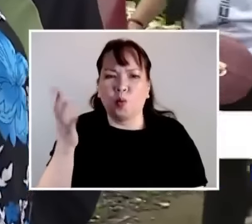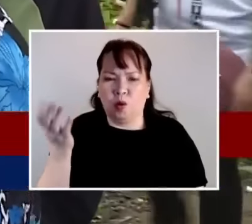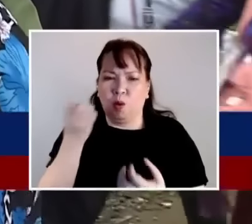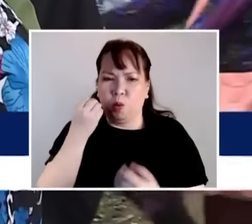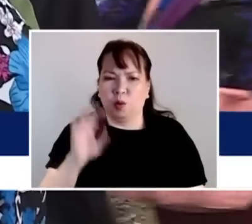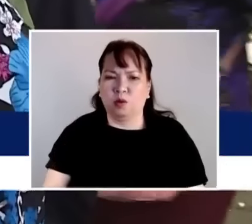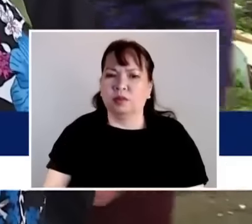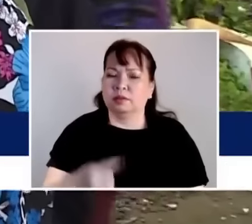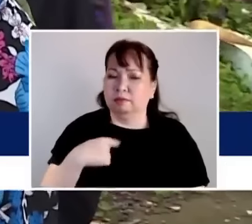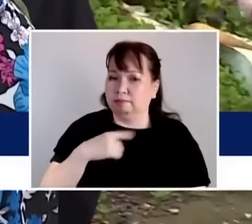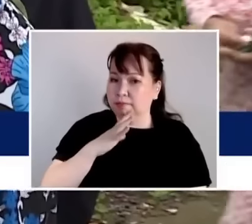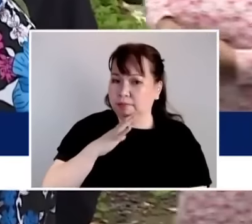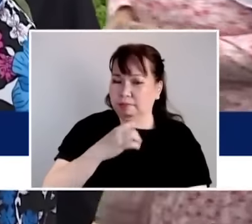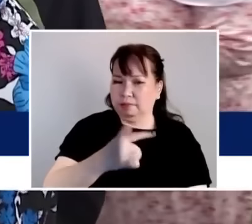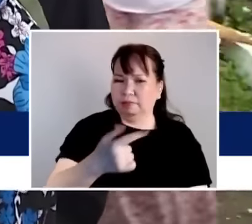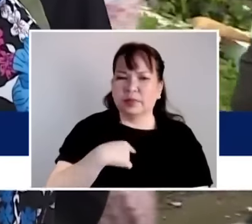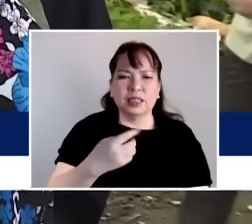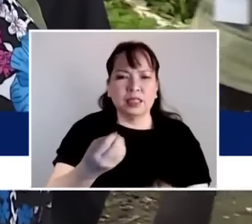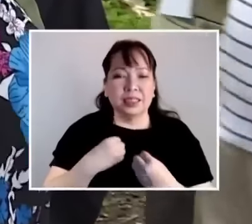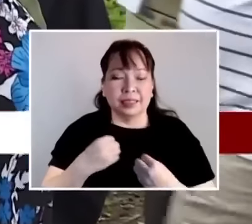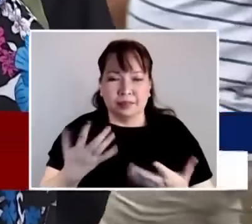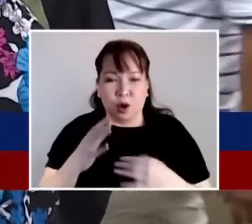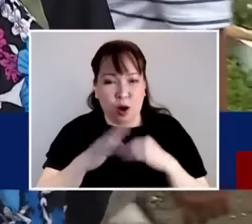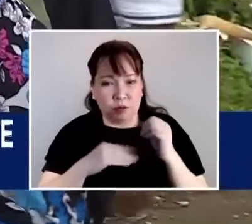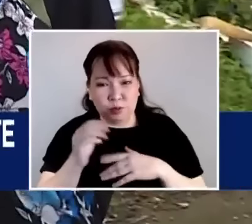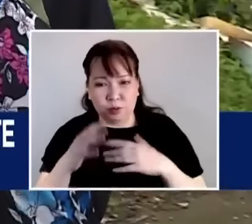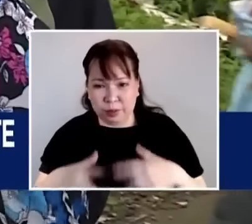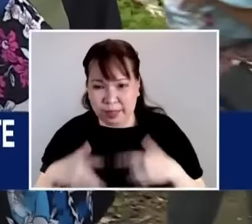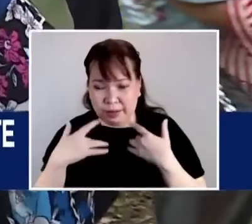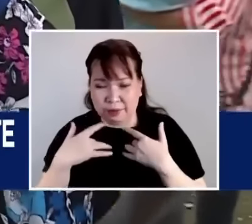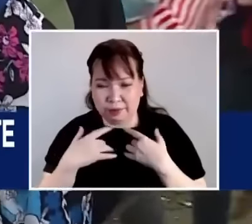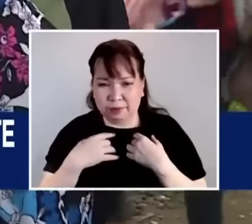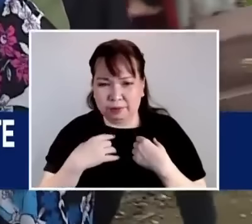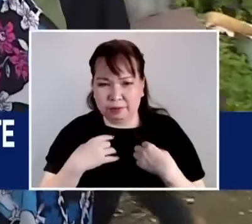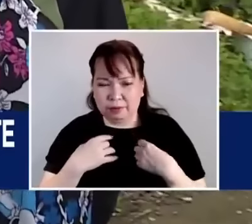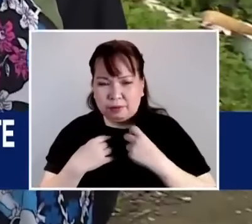ng magandang buhay at saka magandang